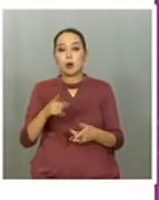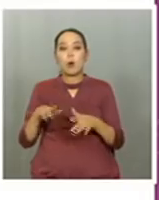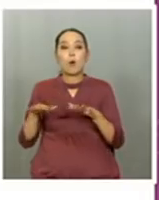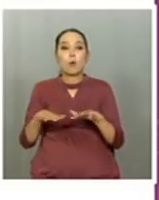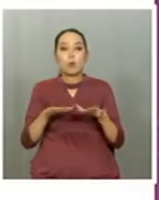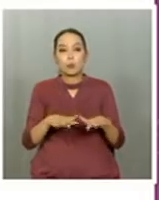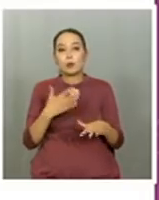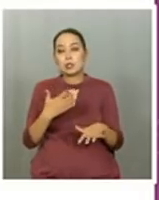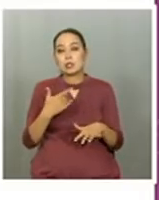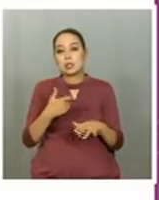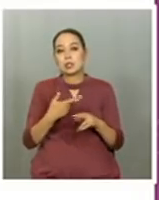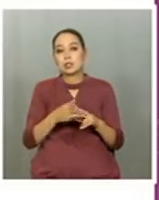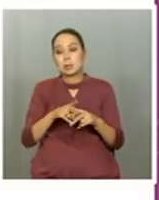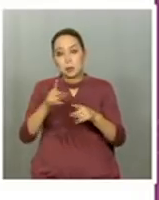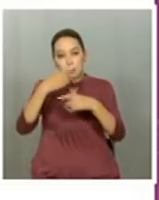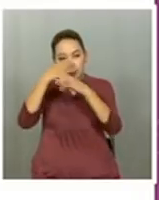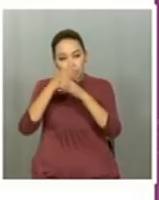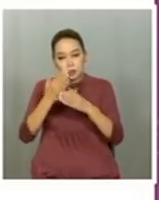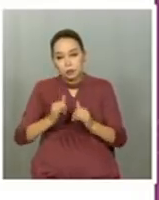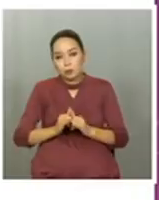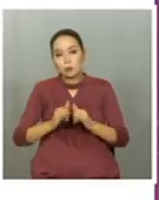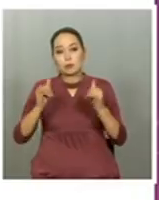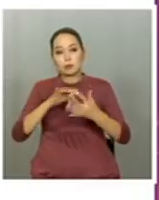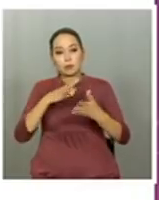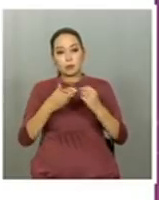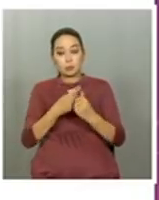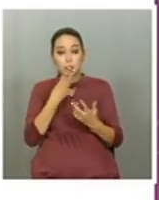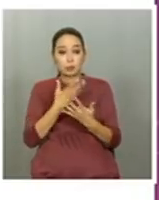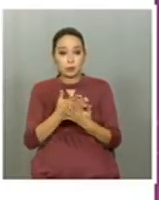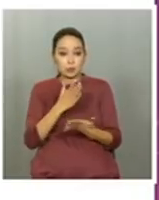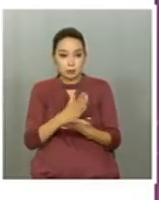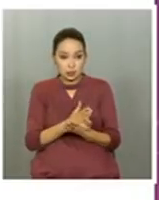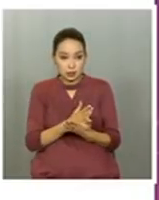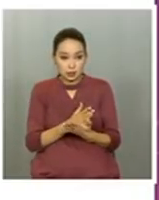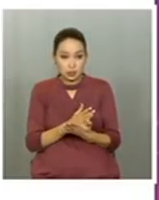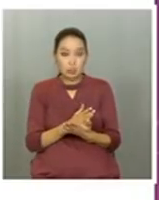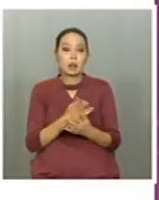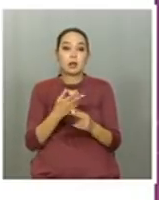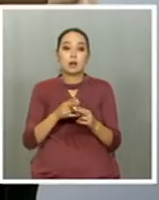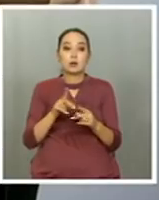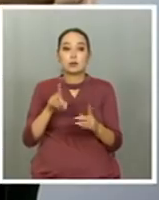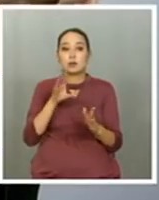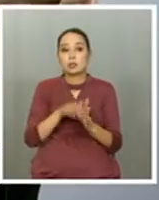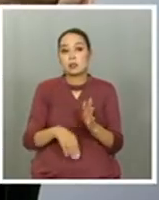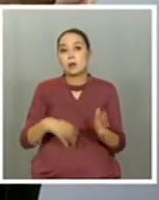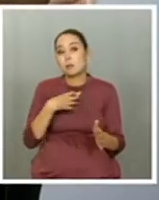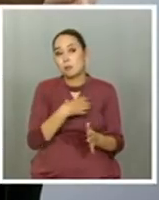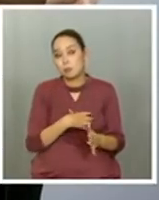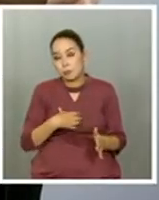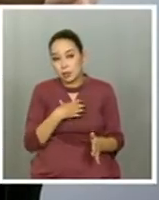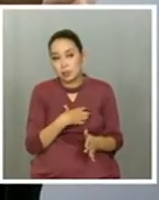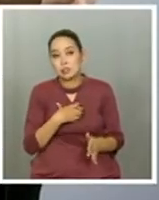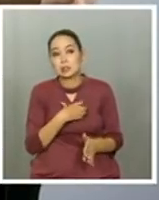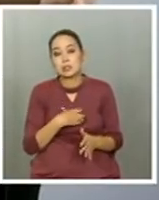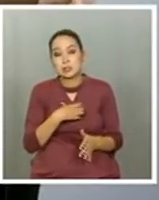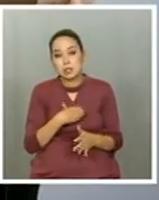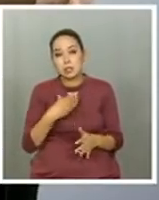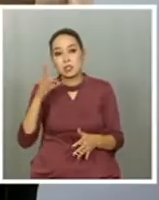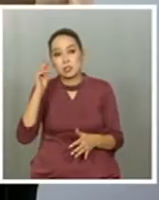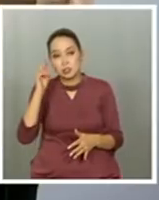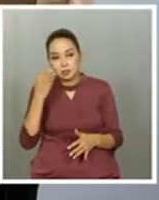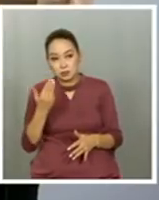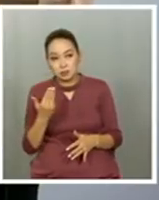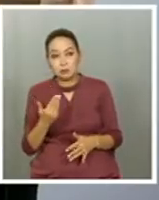жерде микроскоптың ұлғайту көрсеткіші болып табылады. Және сонымен қатар маңызды негізгі шама ол